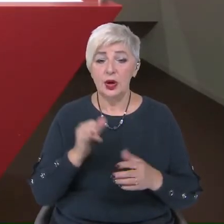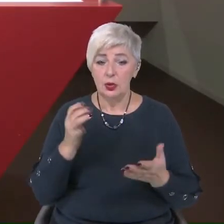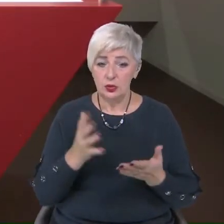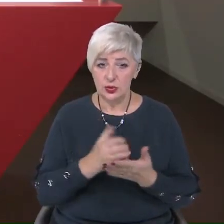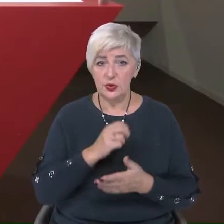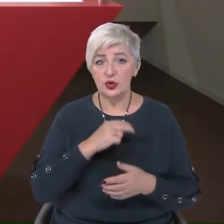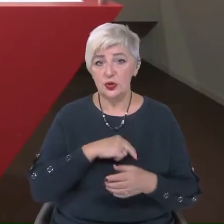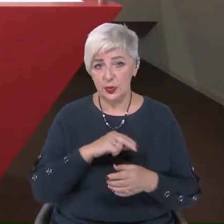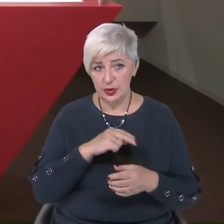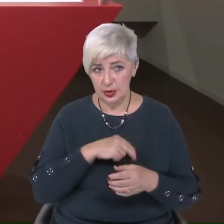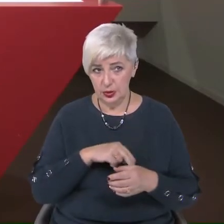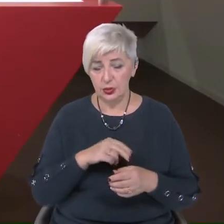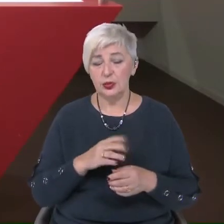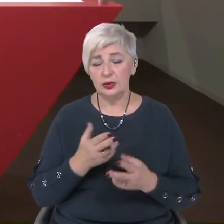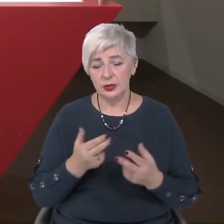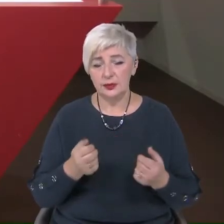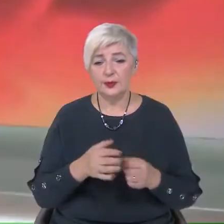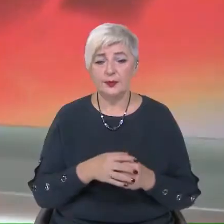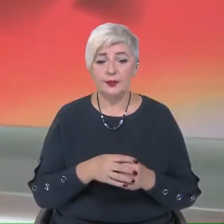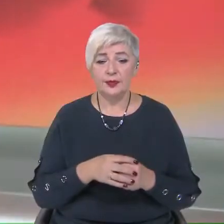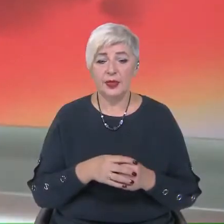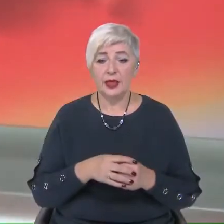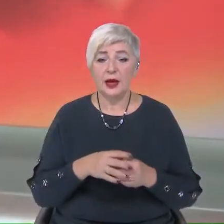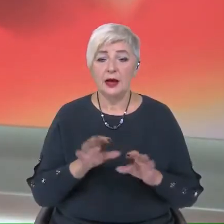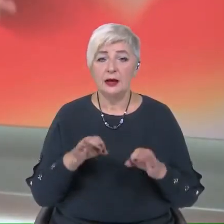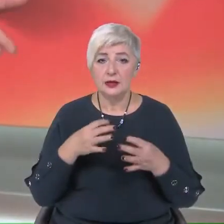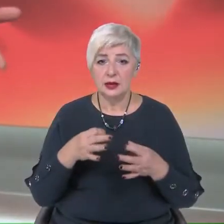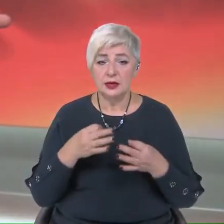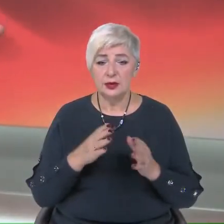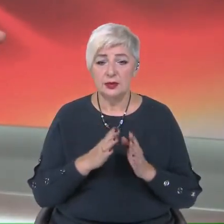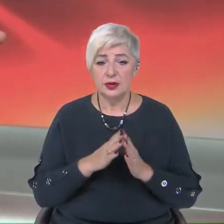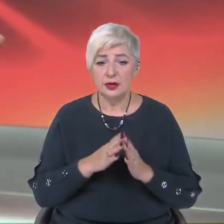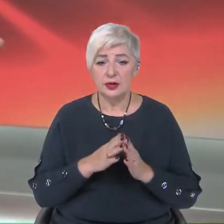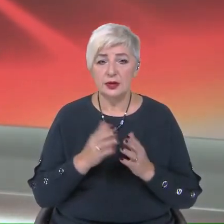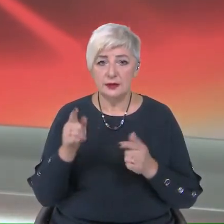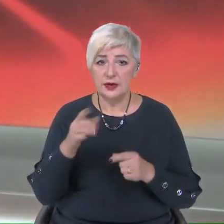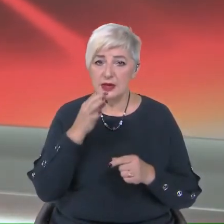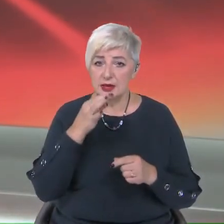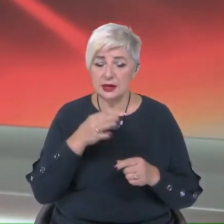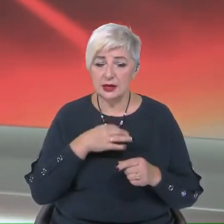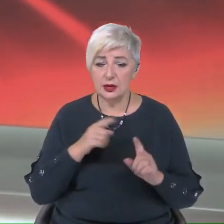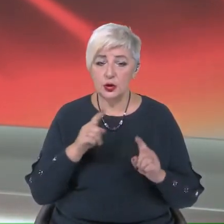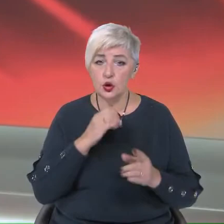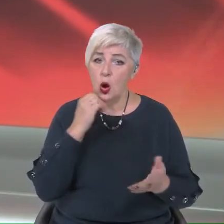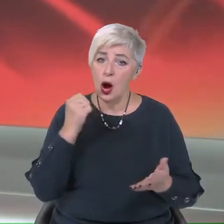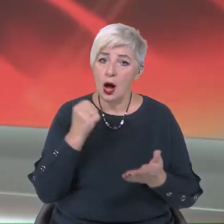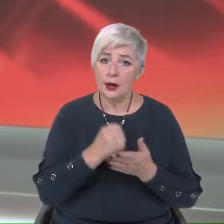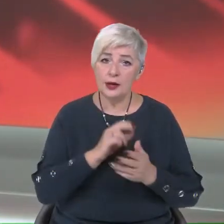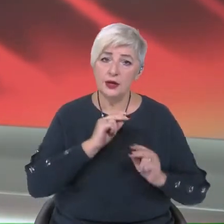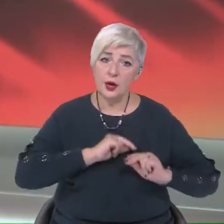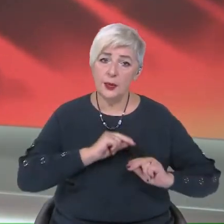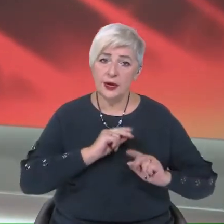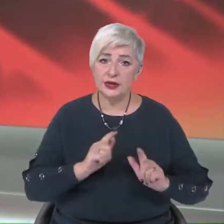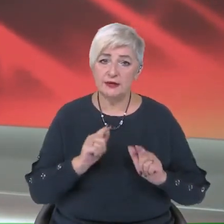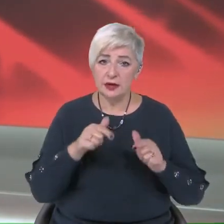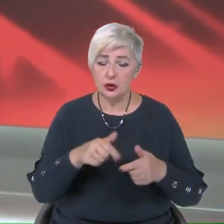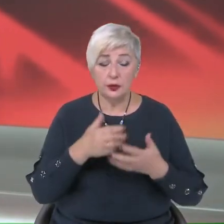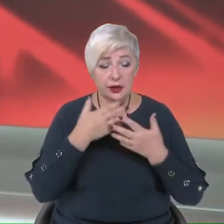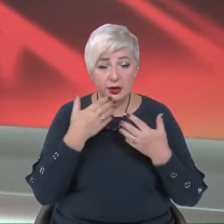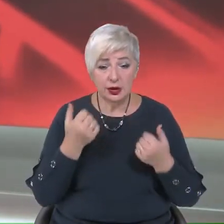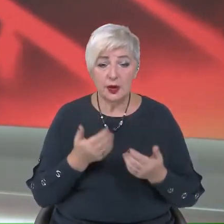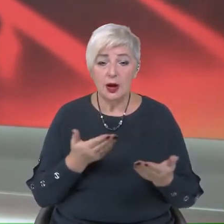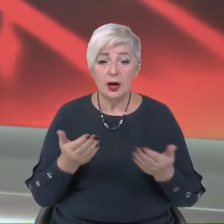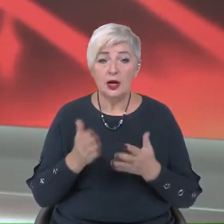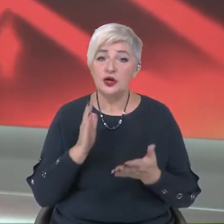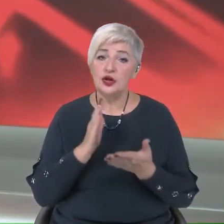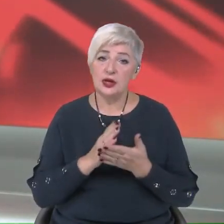для себе. Так. Розкажіть, будь ласка, а яка перспектива? Ви їй щойно сказали, що гарантії працевлаштування немає. А чи є якісь